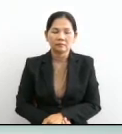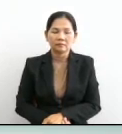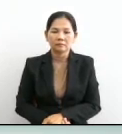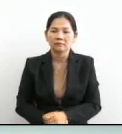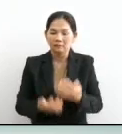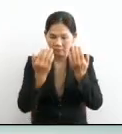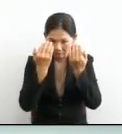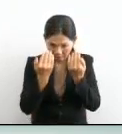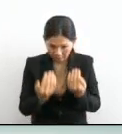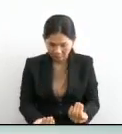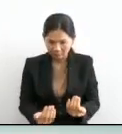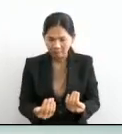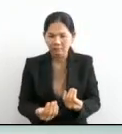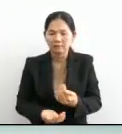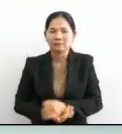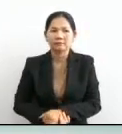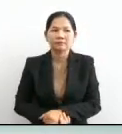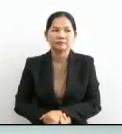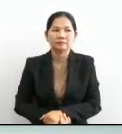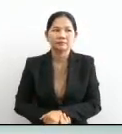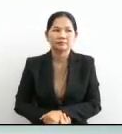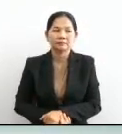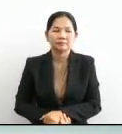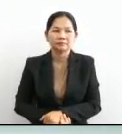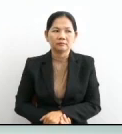បច្ចុប្បន្ននេះ